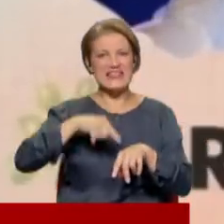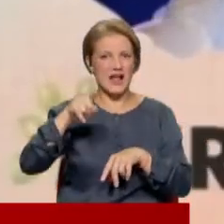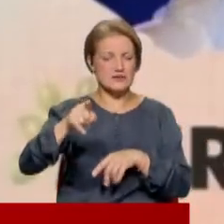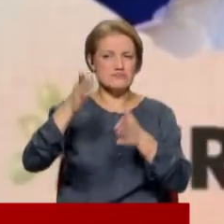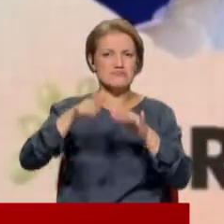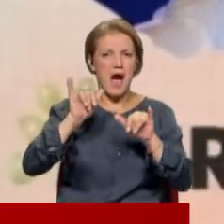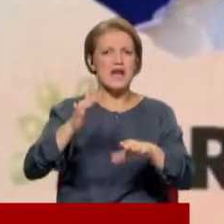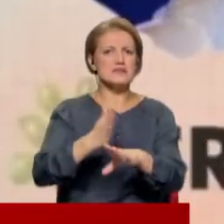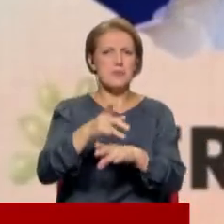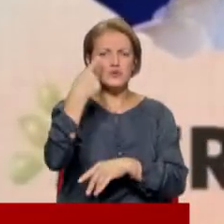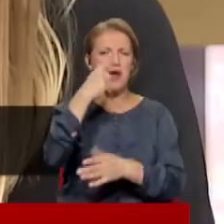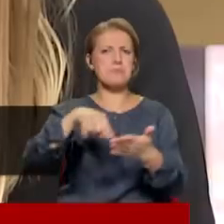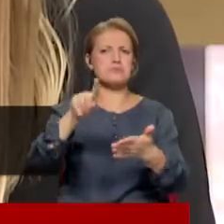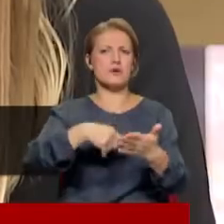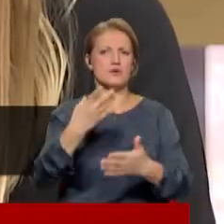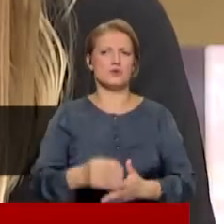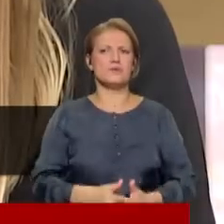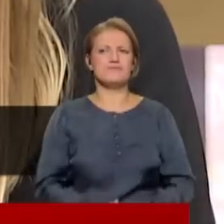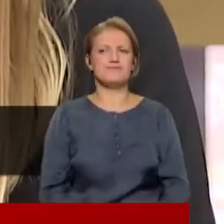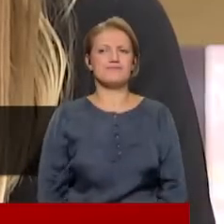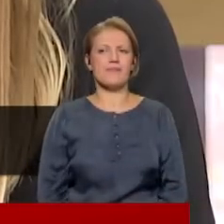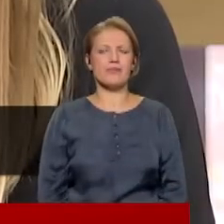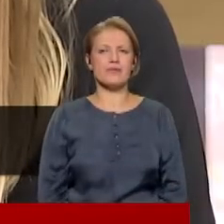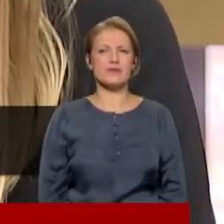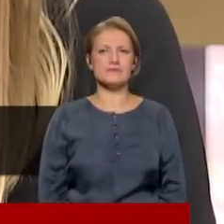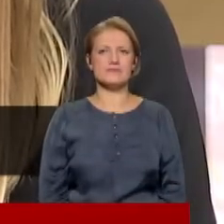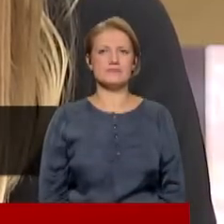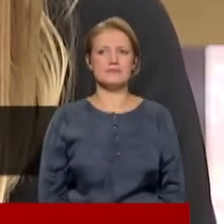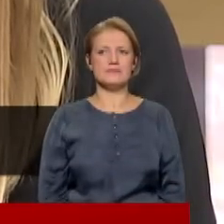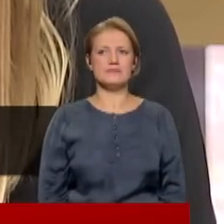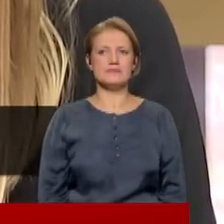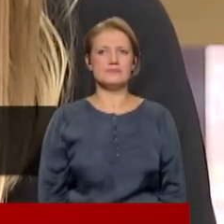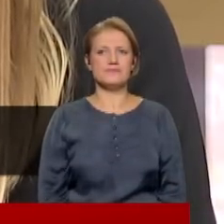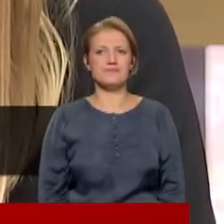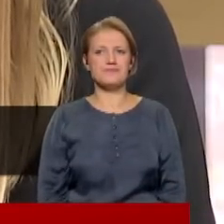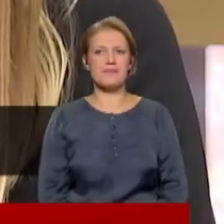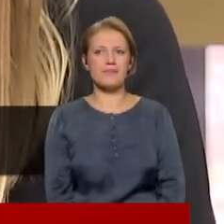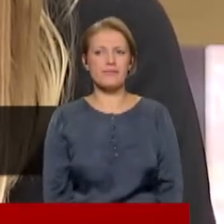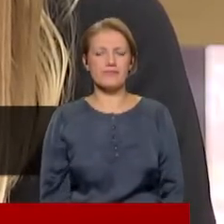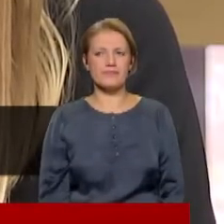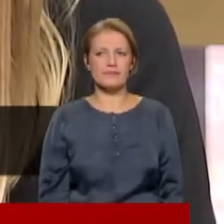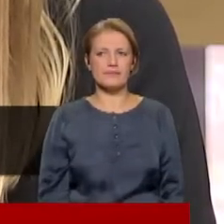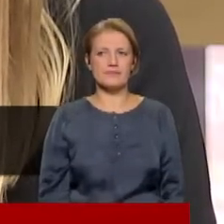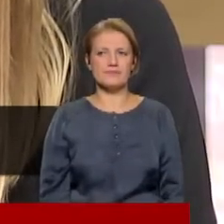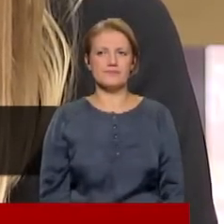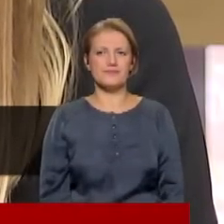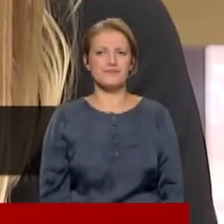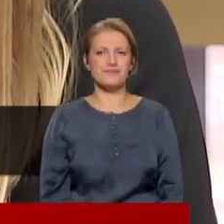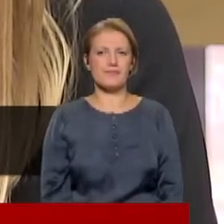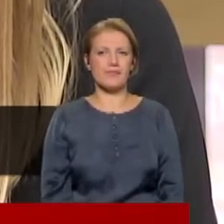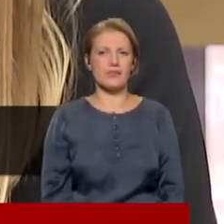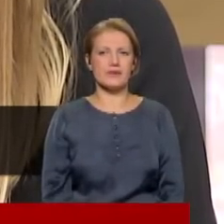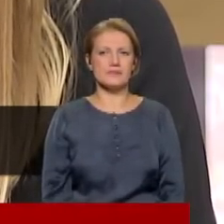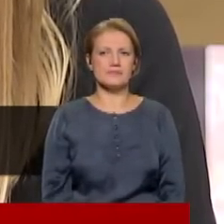tarafından aynı gerekçeyle iptal edildi. Maalesef onunki de çok talihsiz bir paylaşım. İnanamadım gördüğüm zaman. Afişte